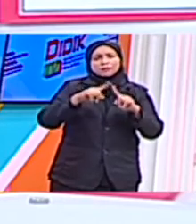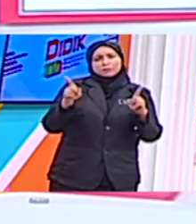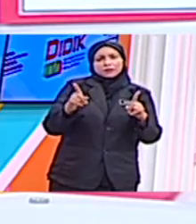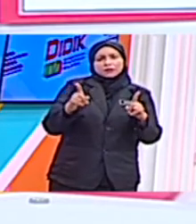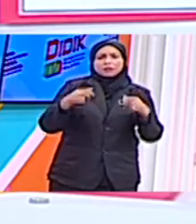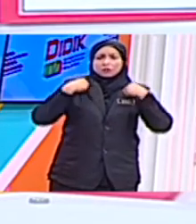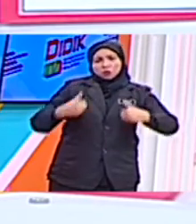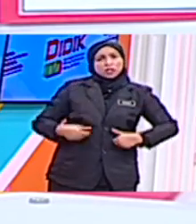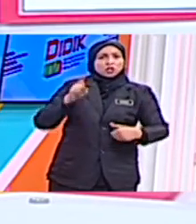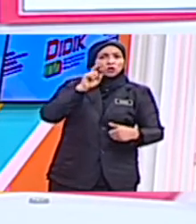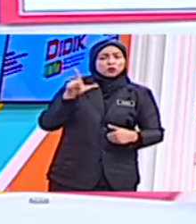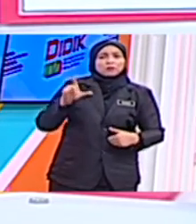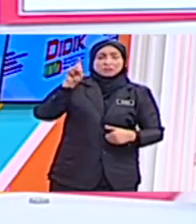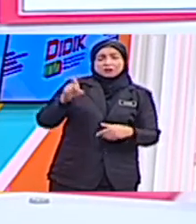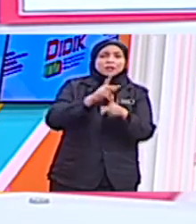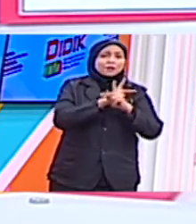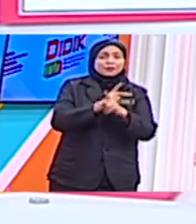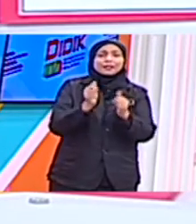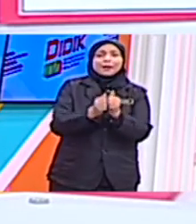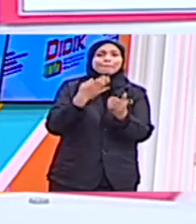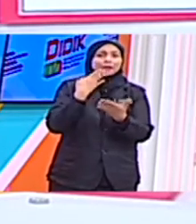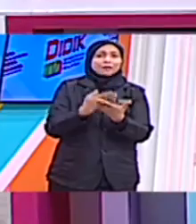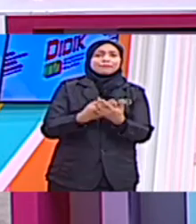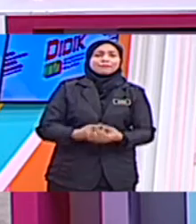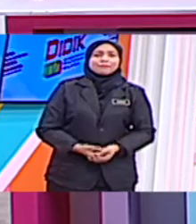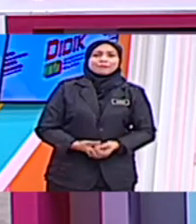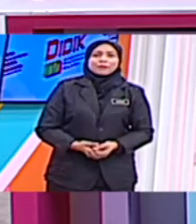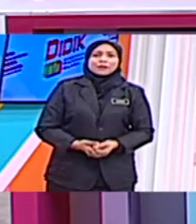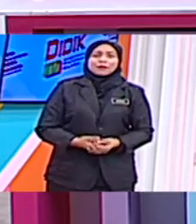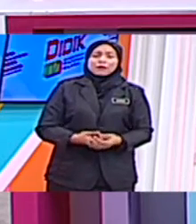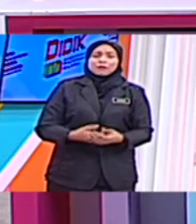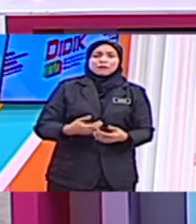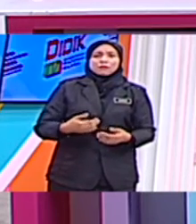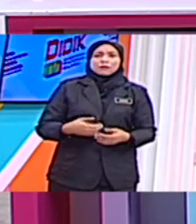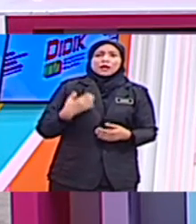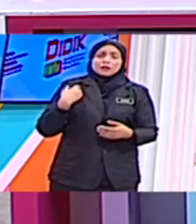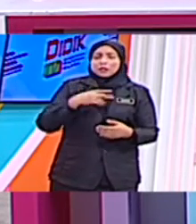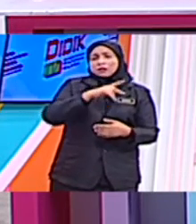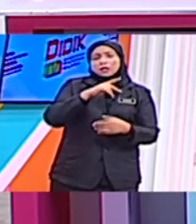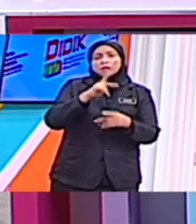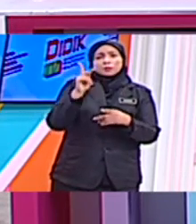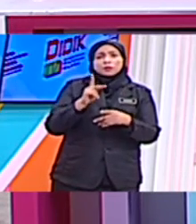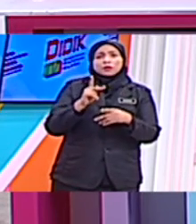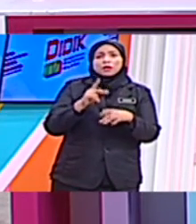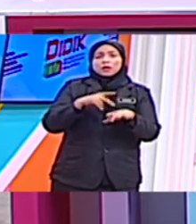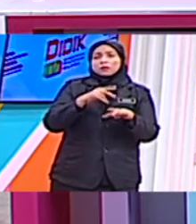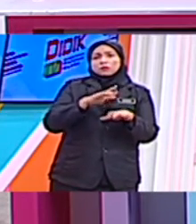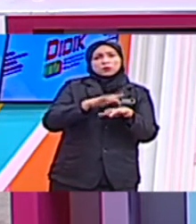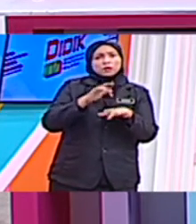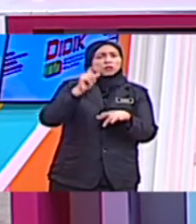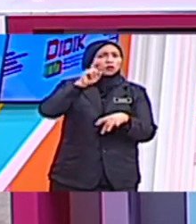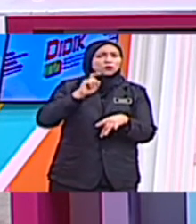selamat dan tidak selamat. Okey, jadi adakah sentuhan terhadap anggota seksual ni tak dibenarkan langsung ke macam